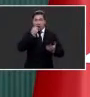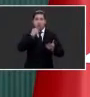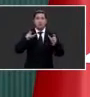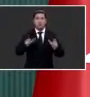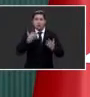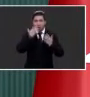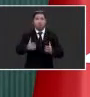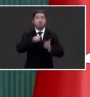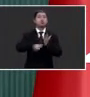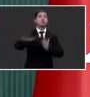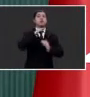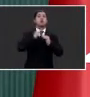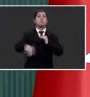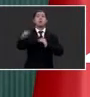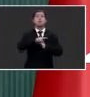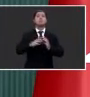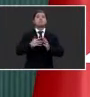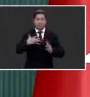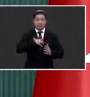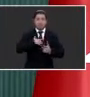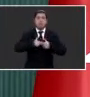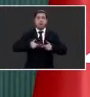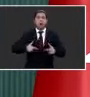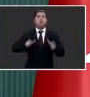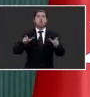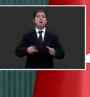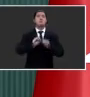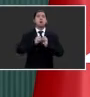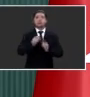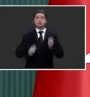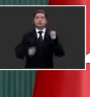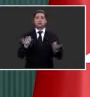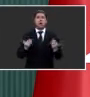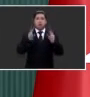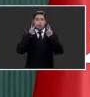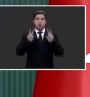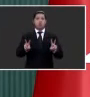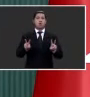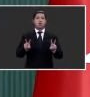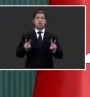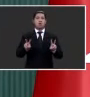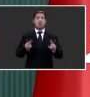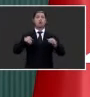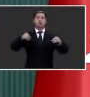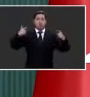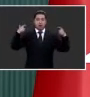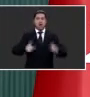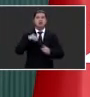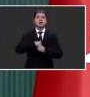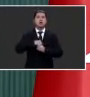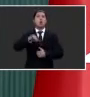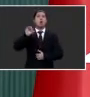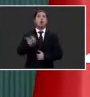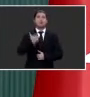tüm toplumlar için bir milli güvenlik meselesi haline dönüştürmüştür topraklarının önemli